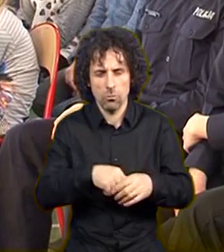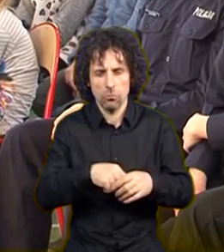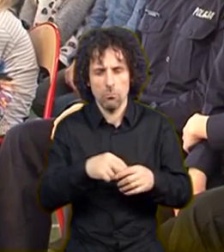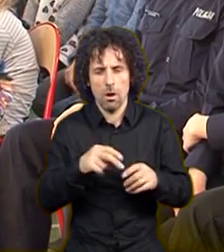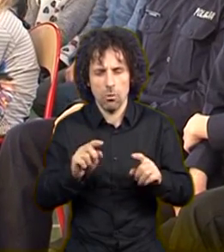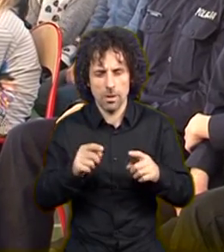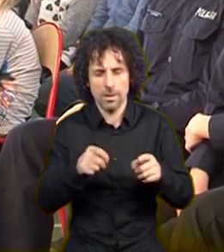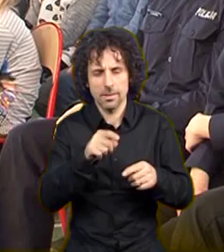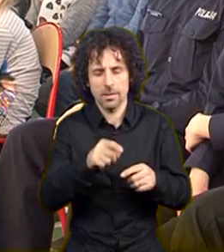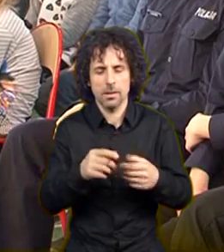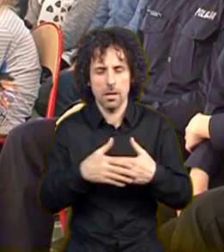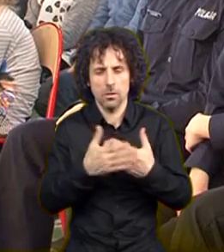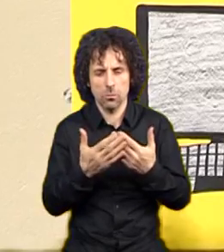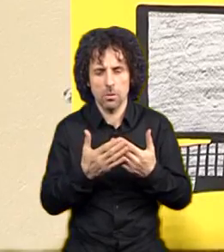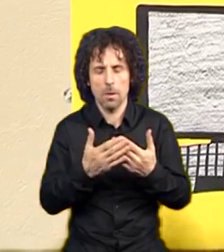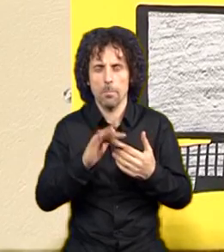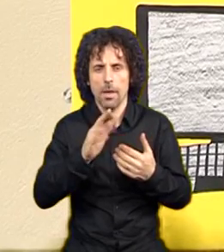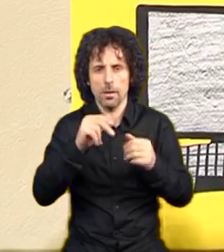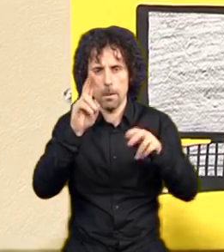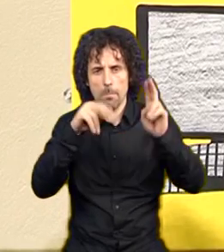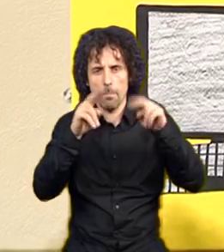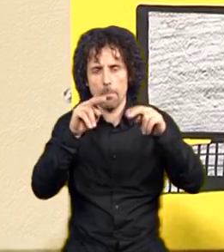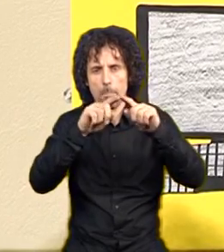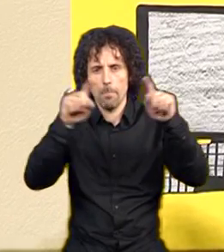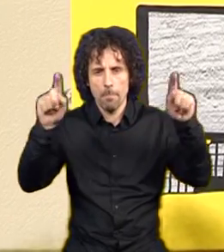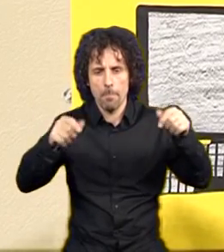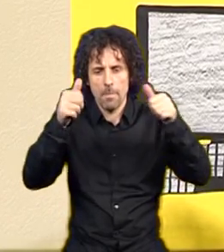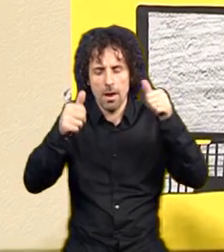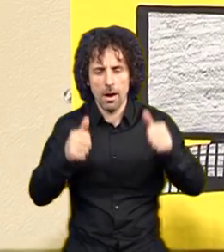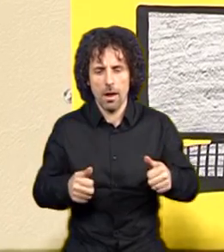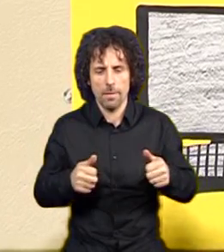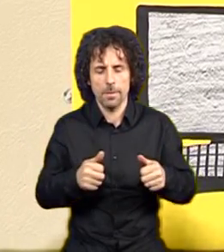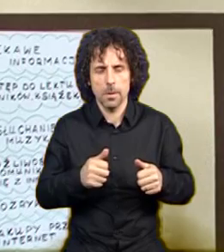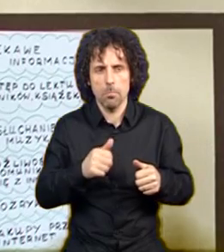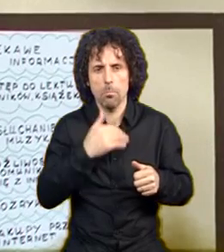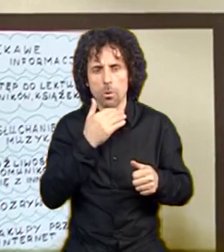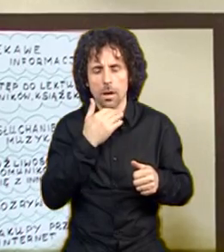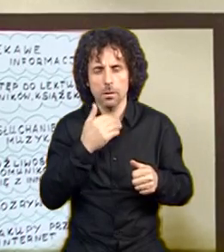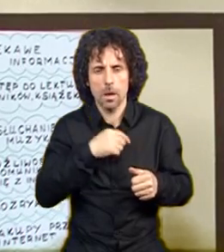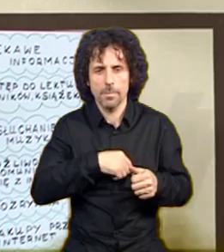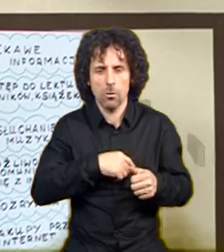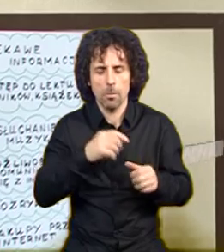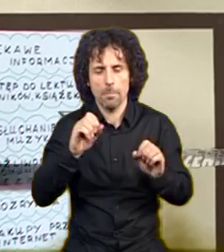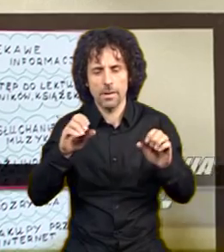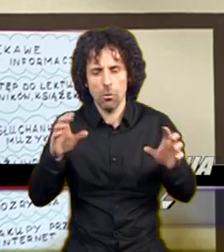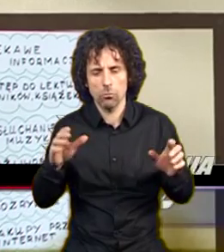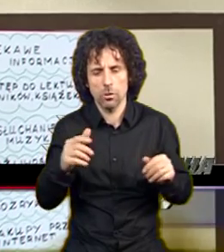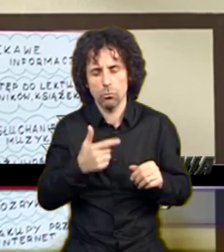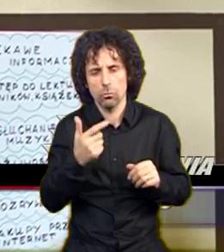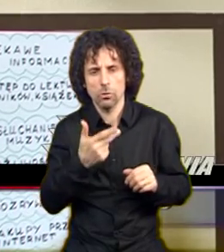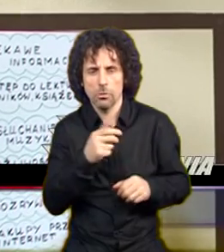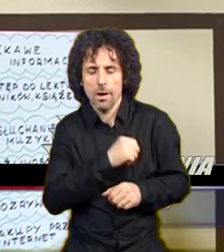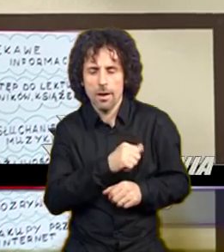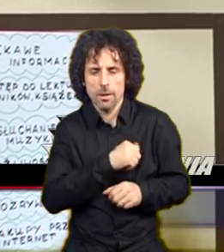akcji i do organizacji tego dnia. Przygotowali dla nas piękne plakaty. Odbywały się również warsztaty prowadzone przez poradnię psychologiczną, pedagogiczną dla klas drugich i